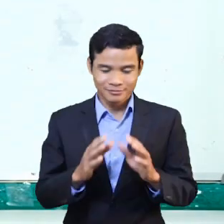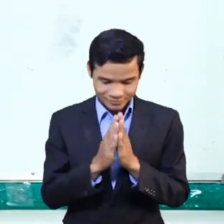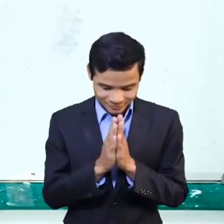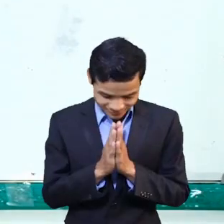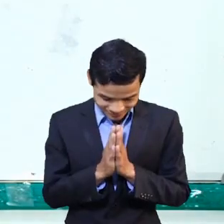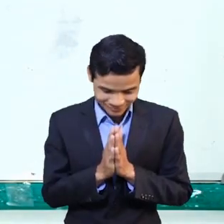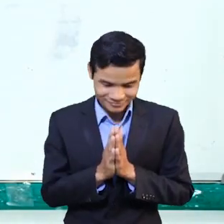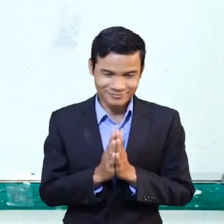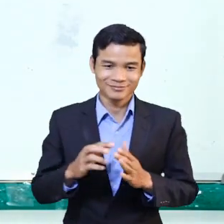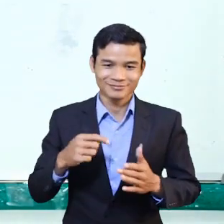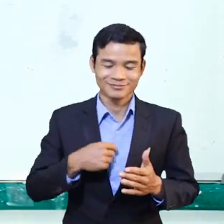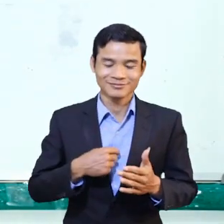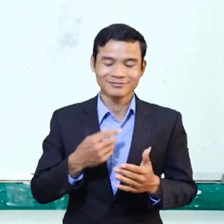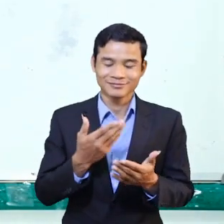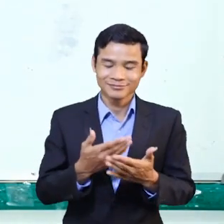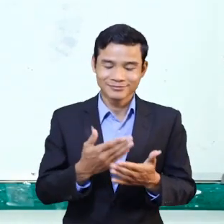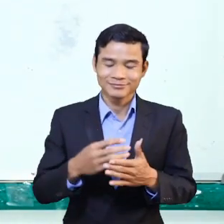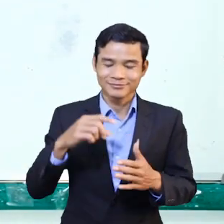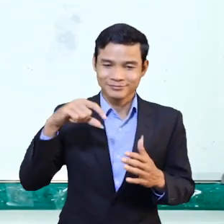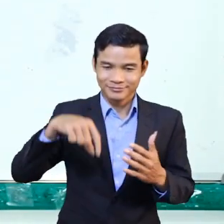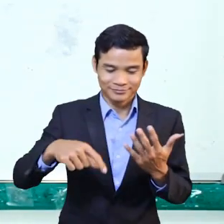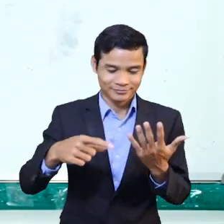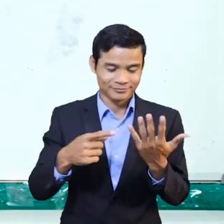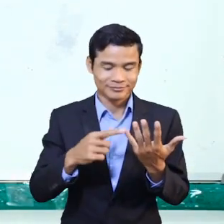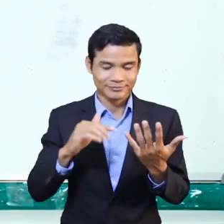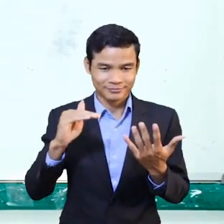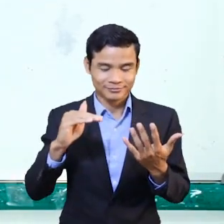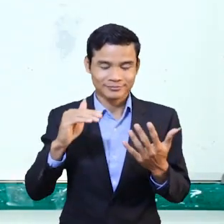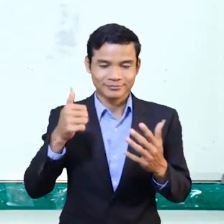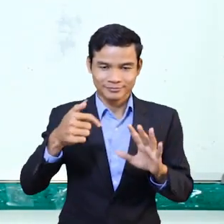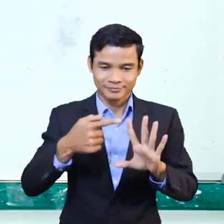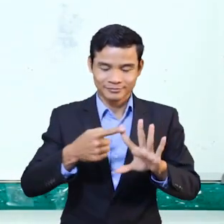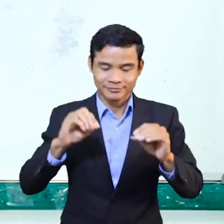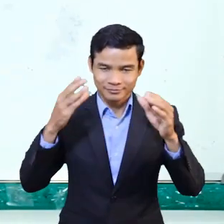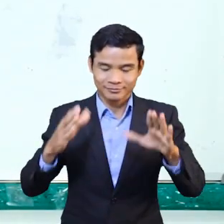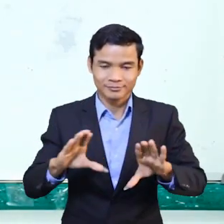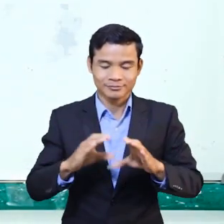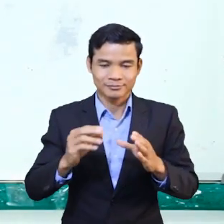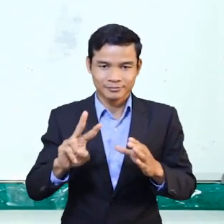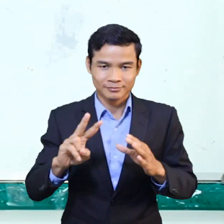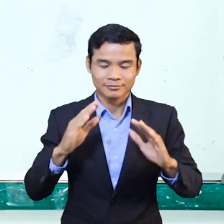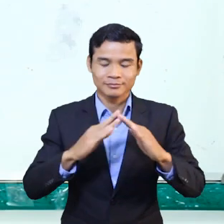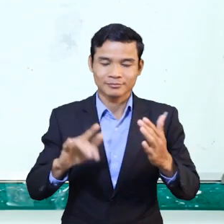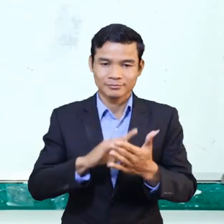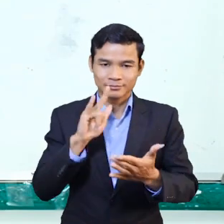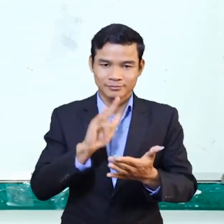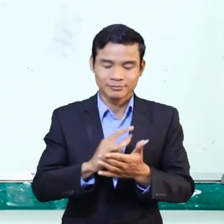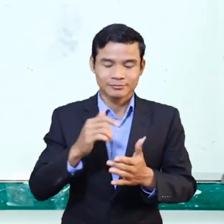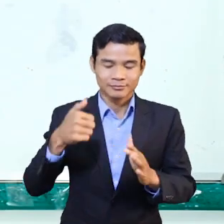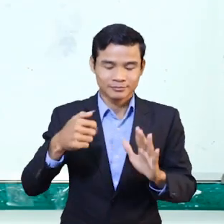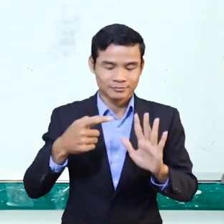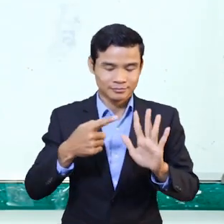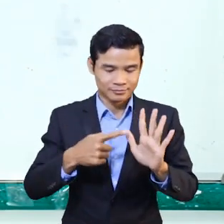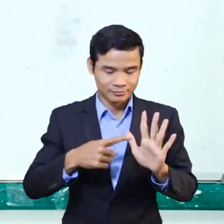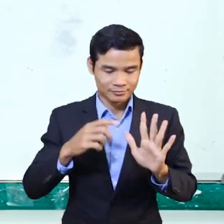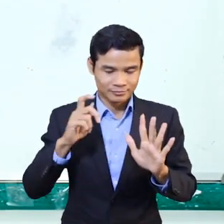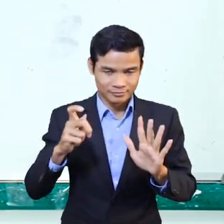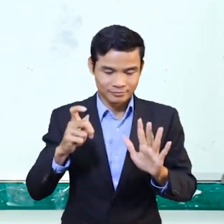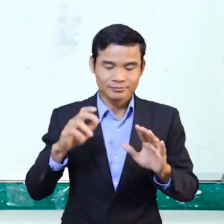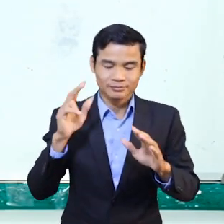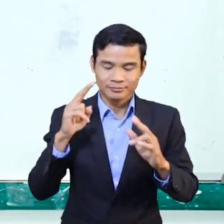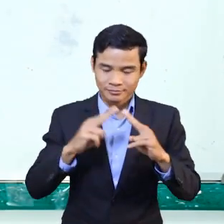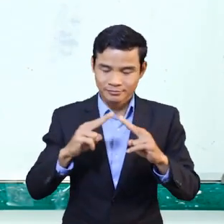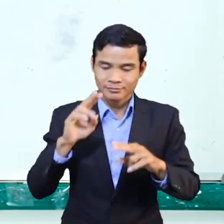Chà, xong chùm riêng số Chà, nên khi ông chùm ở cái sân này cứ chỉ cổ bằng riêng thả tí pí nơi xa la bà thoam sẽ xa mục nế còn xìm